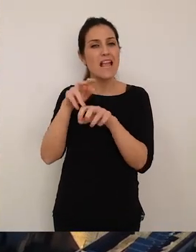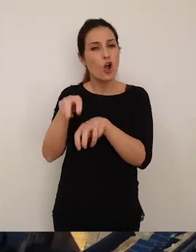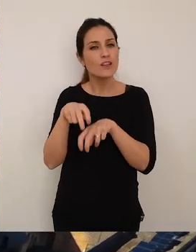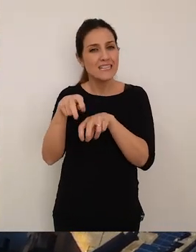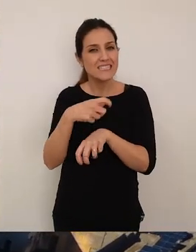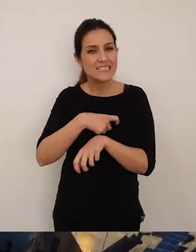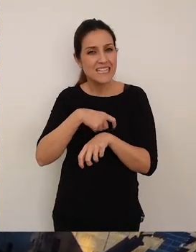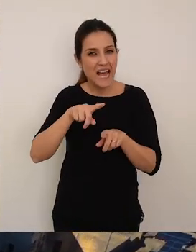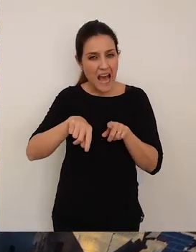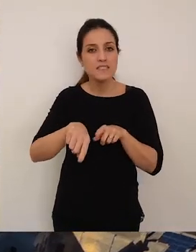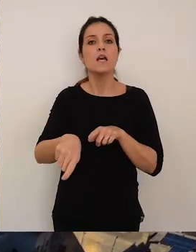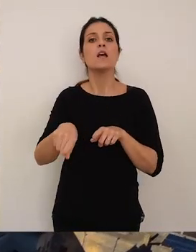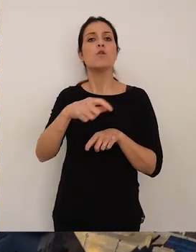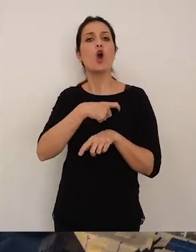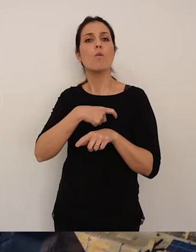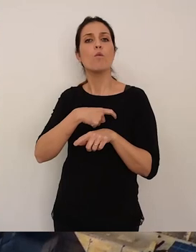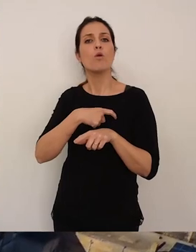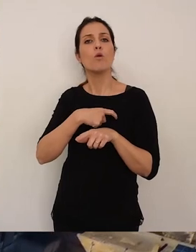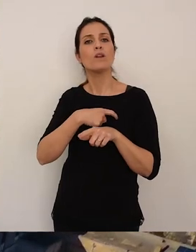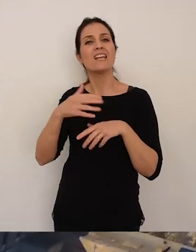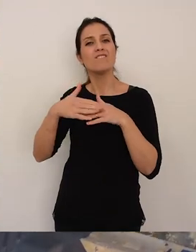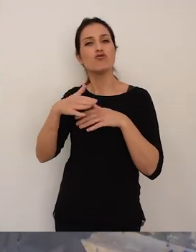di Tricase e dei comuni del Capo di Leuca.